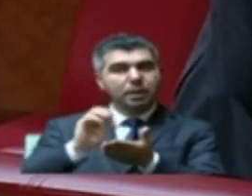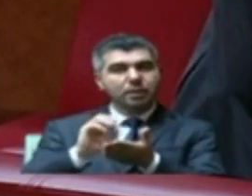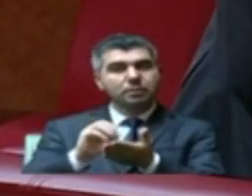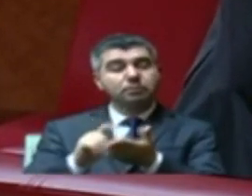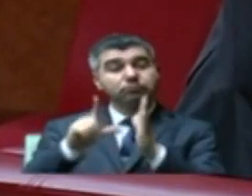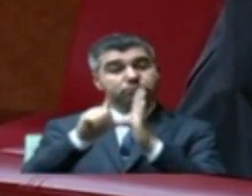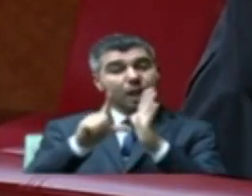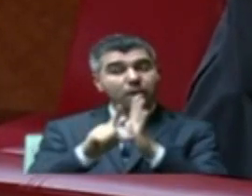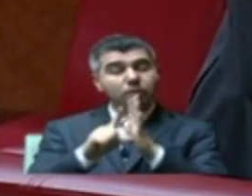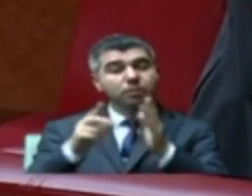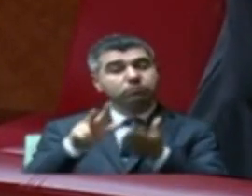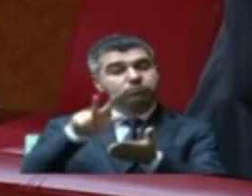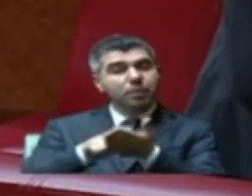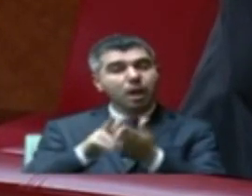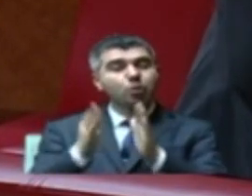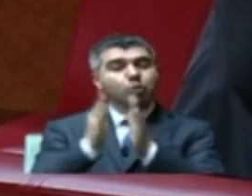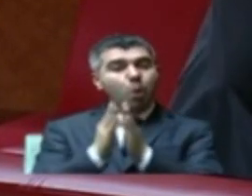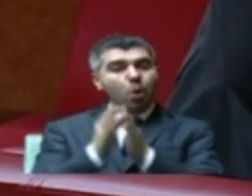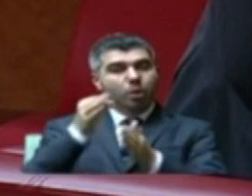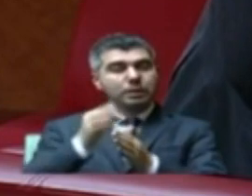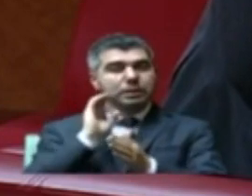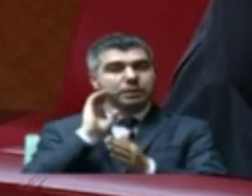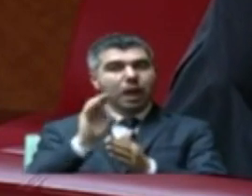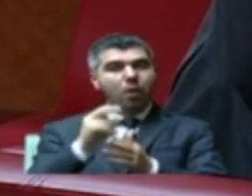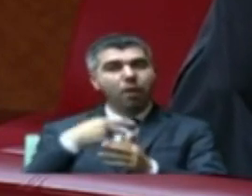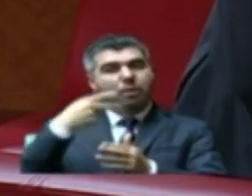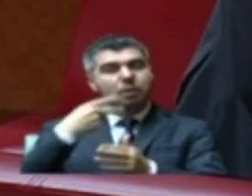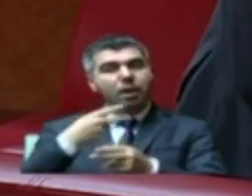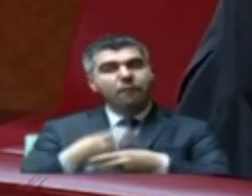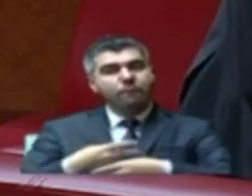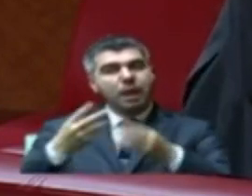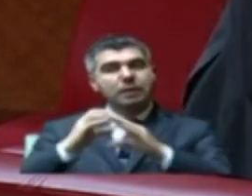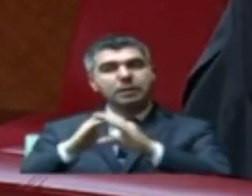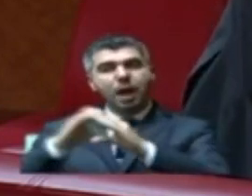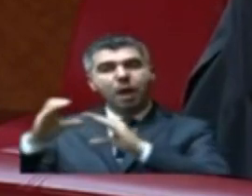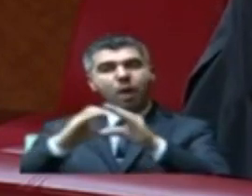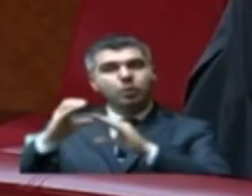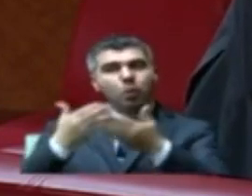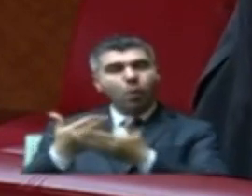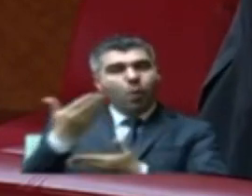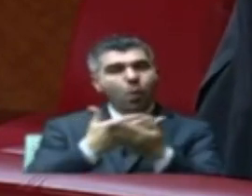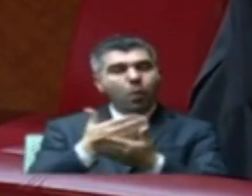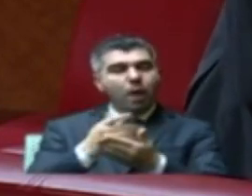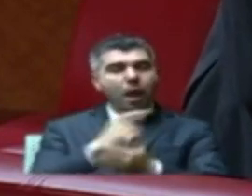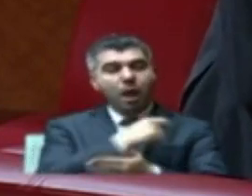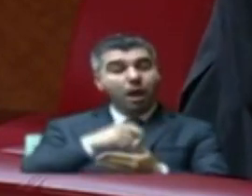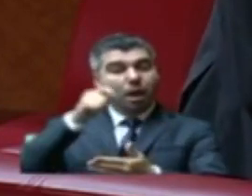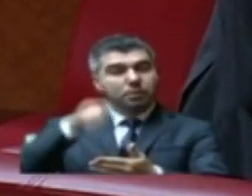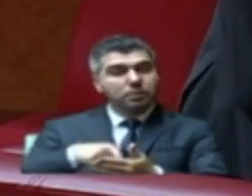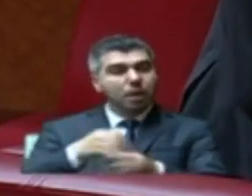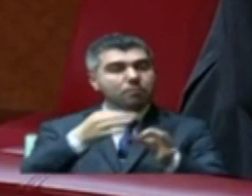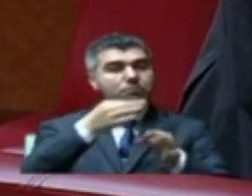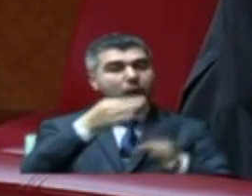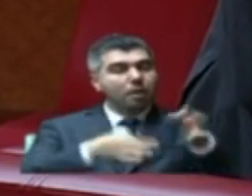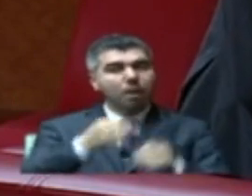اللغة الأمازيغية ومن أجل تيسير التواصل بين المتقاضين والقضاء أثناء انعقاد الجلسات،